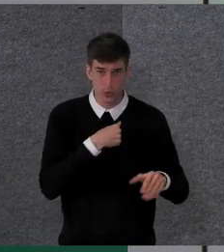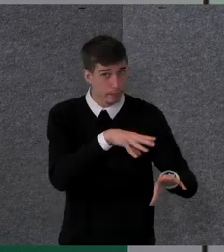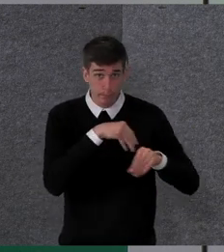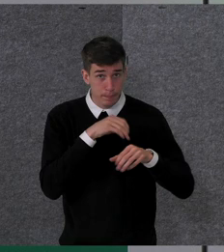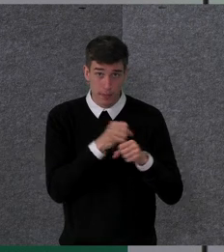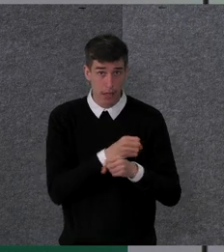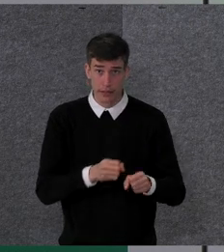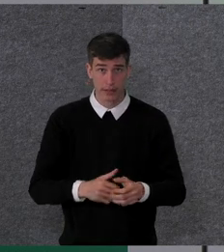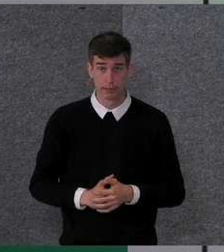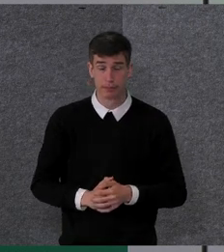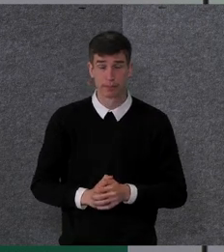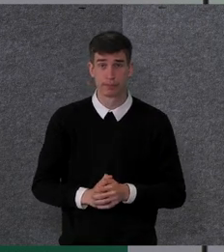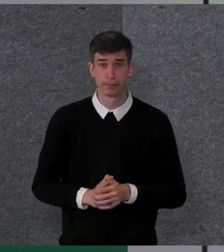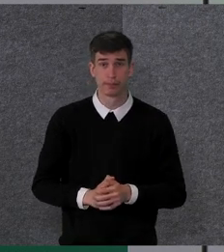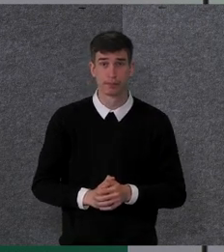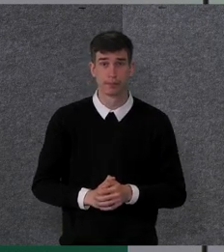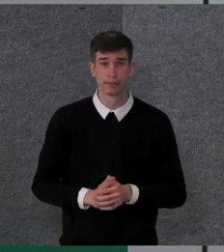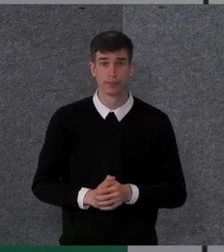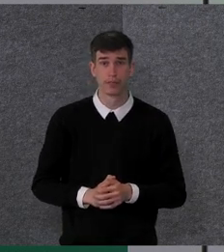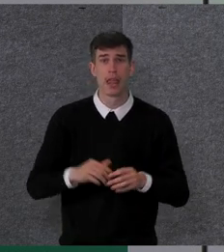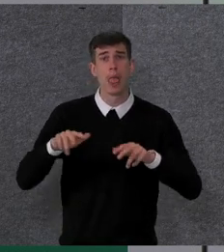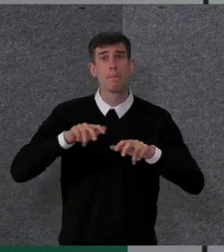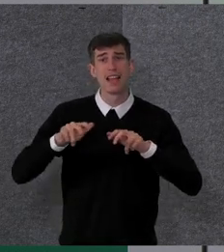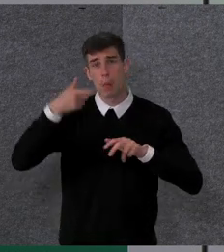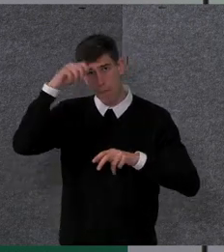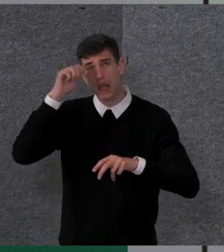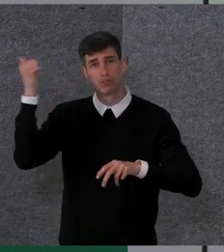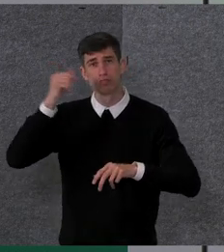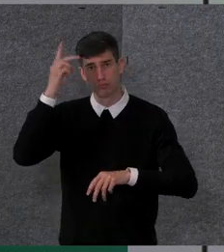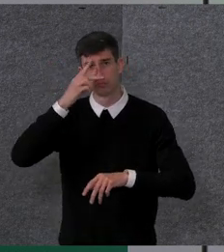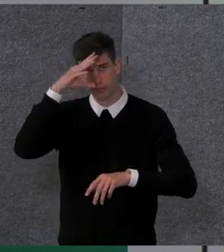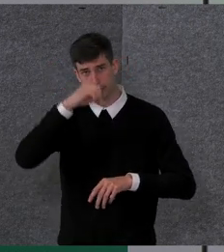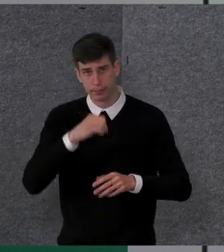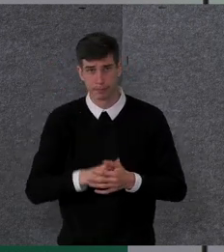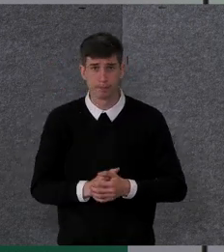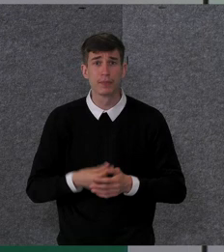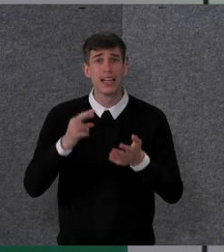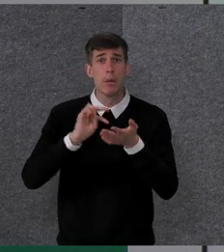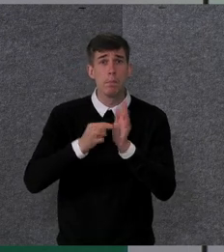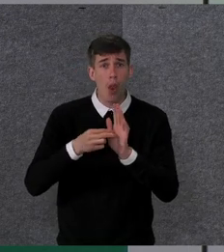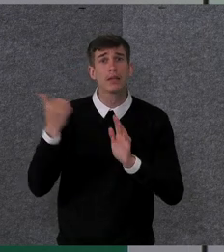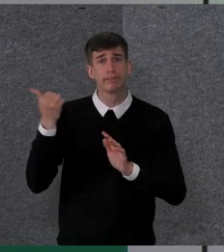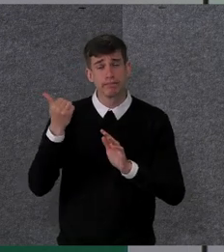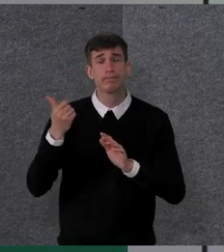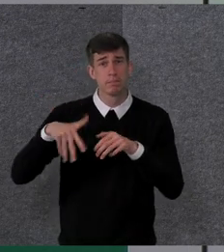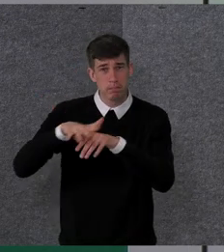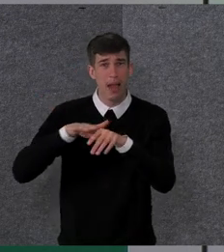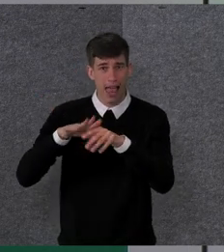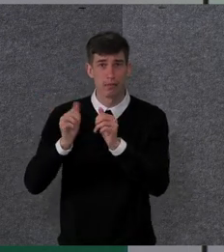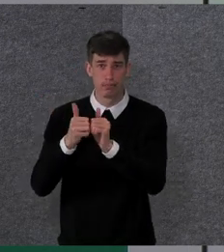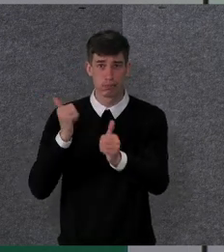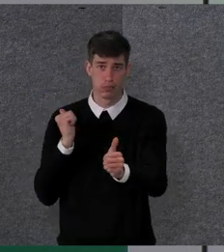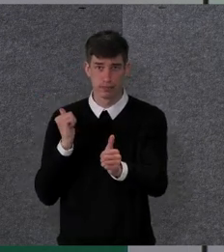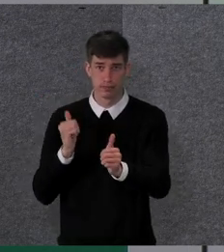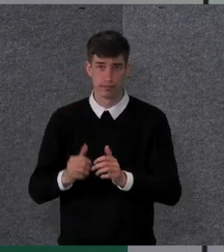ist. Das haben mittlerweile auch die Ministerien in Berlin verstanden. Mein Eindruck ist, die Politik hinkt auch an dieser Stelle noch